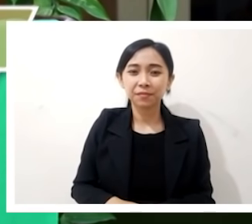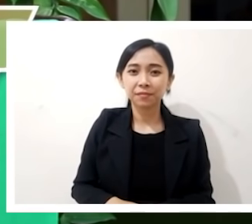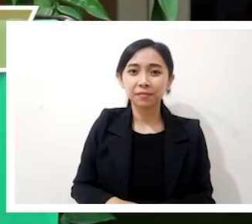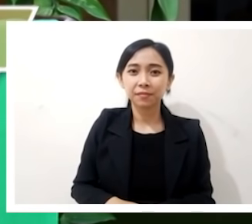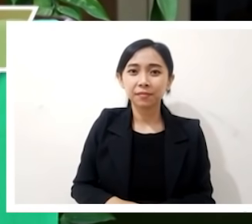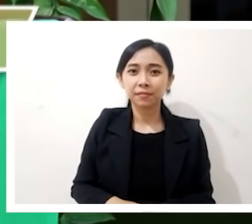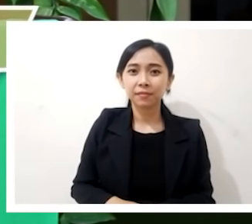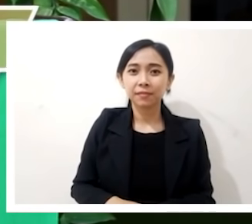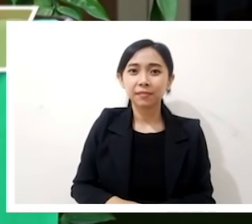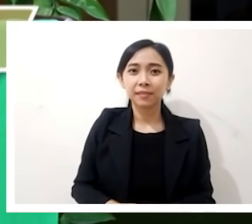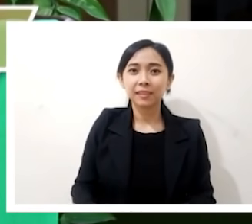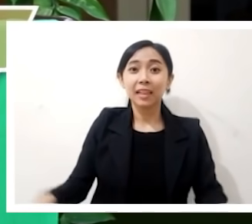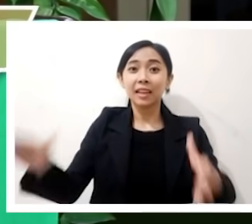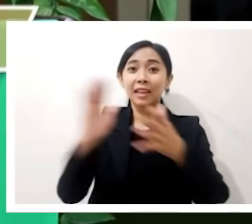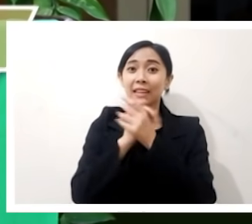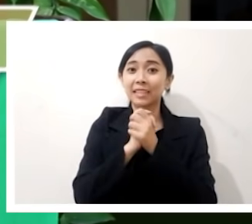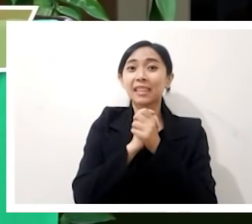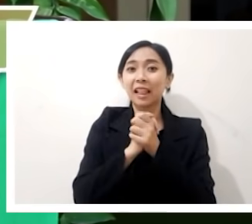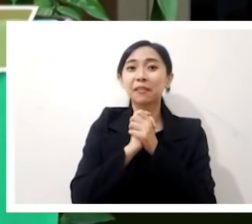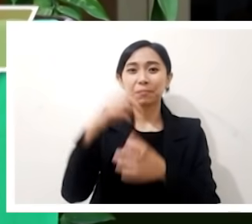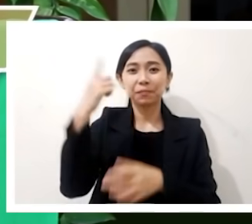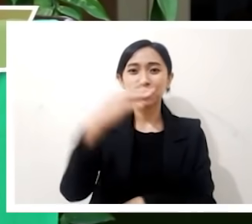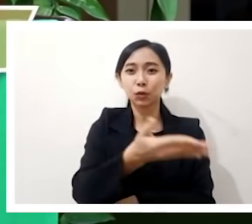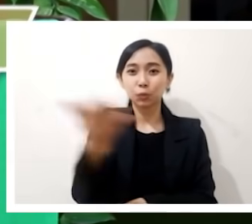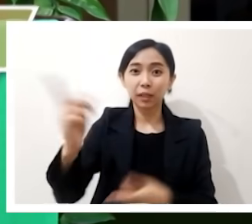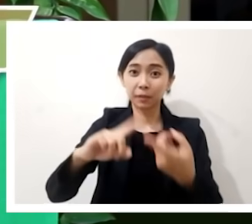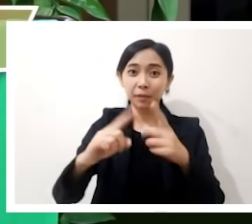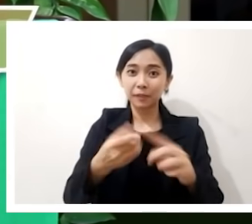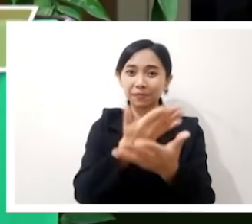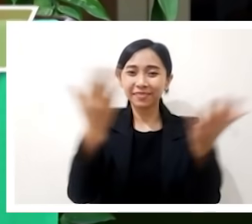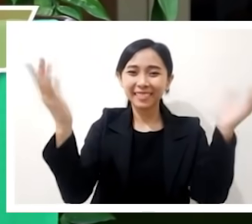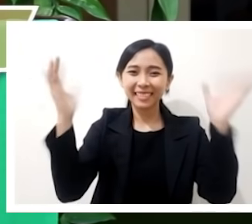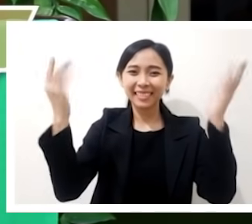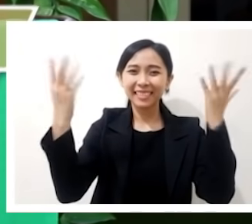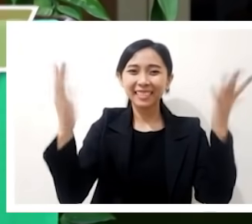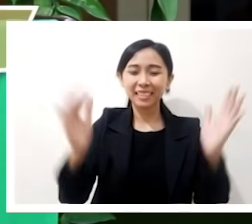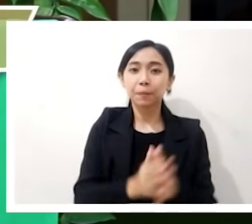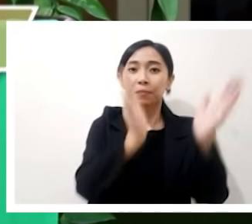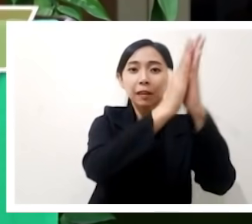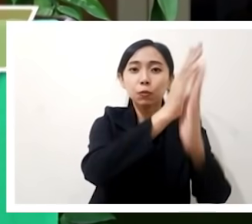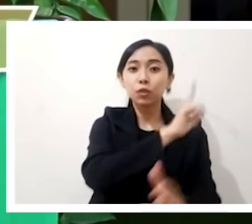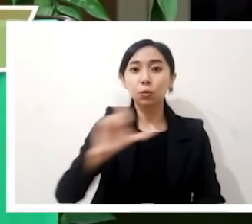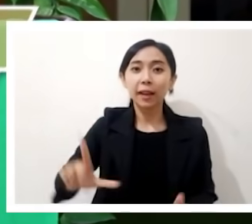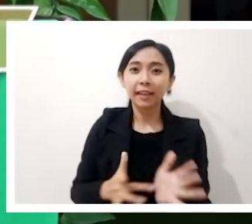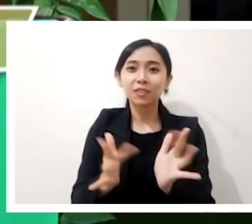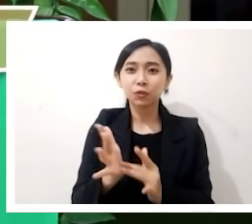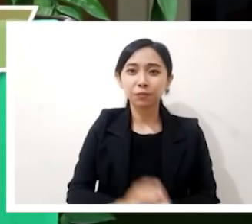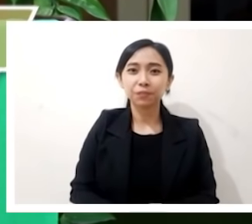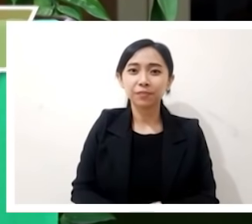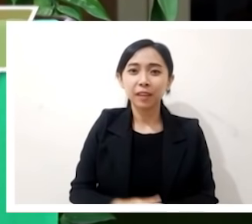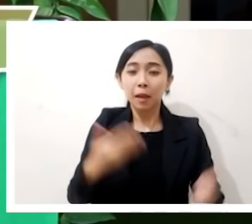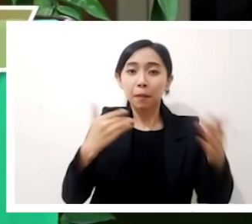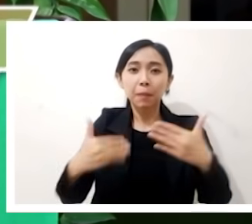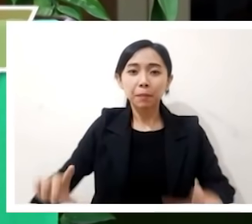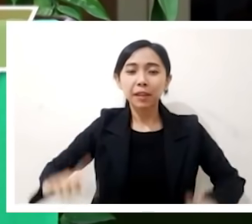Salam damai sejahtera kami sampaikan untuk saudara sekalian. Terpujilah Tuhan Yesus yang memimpin